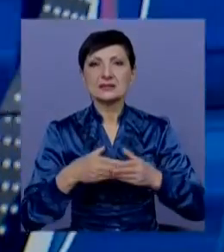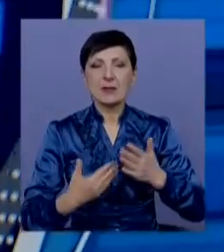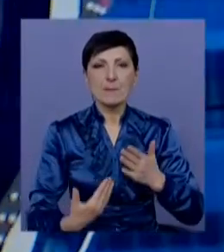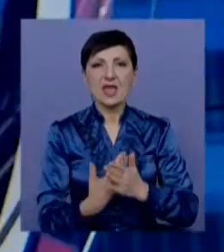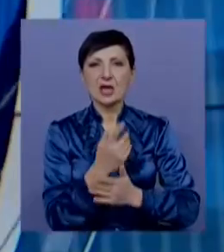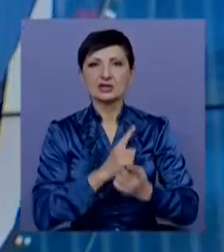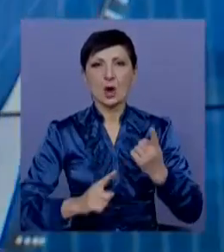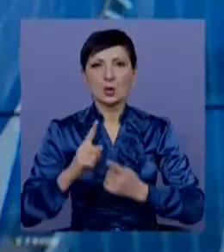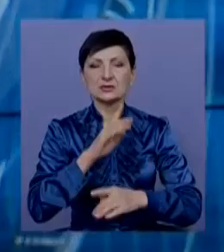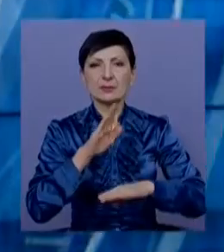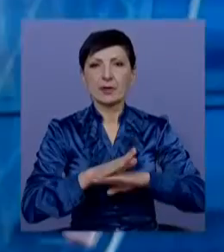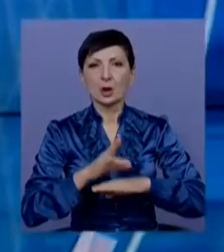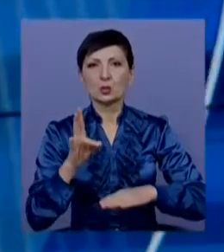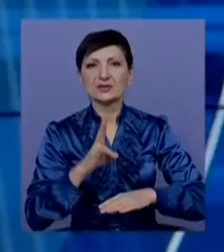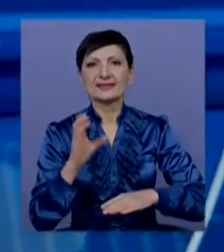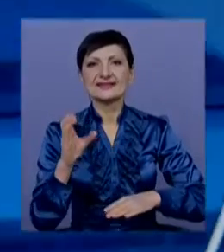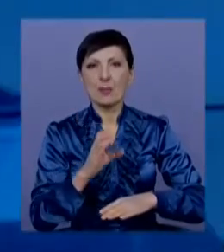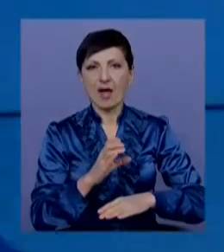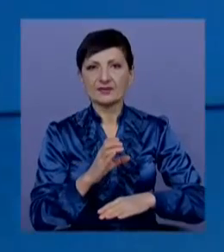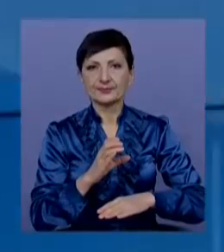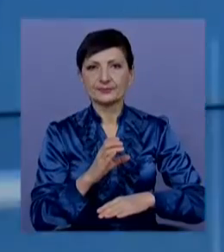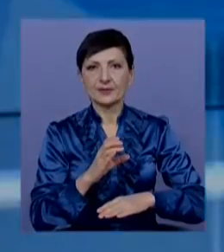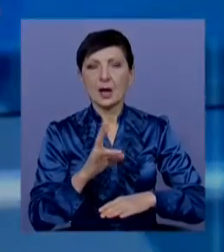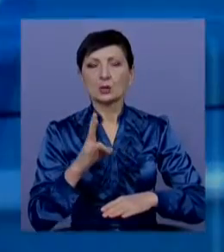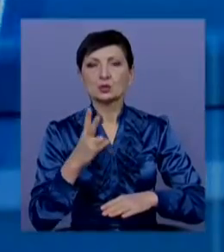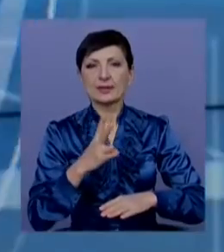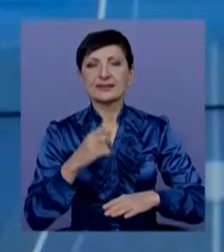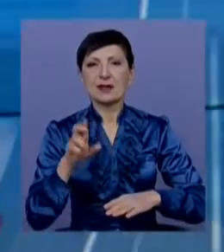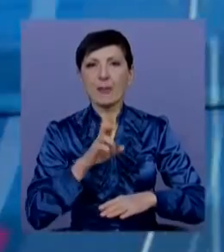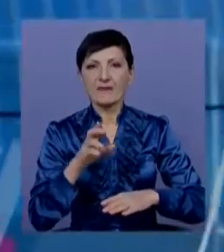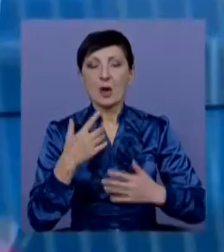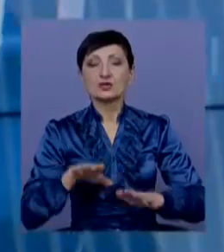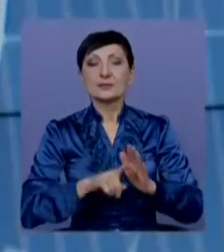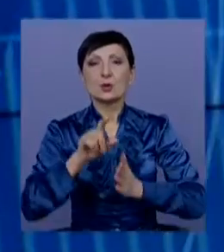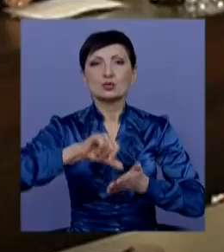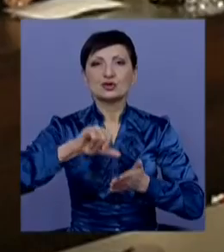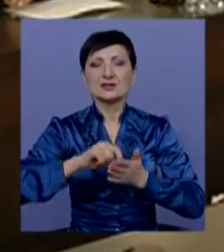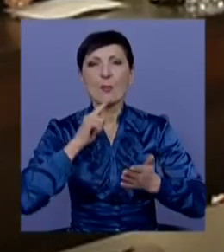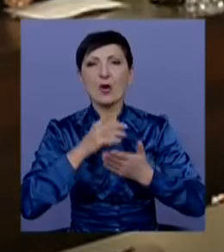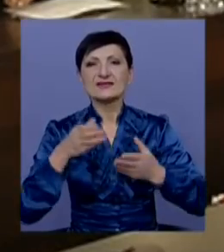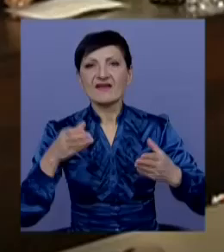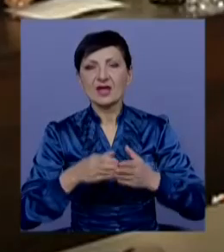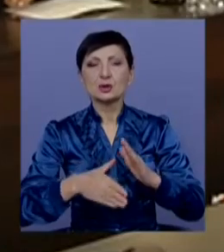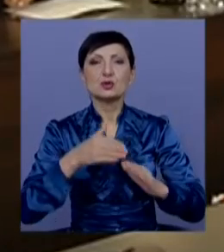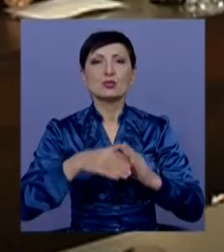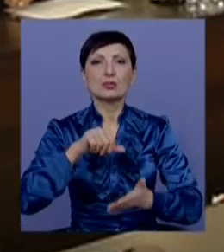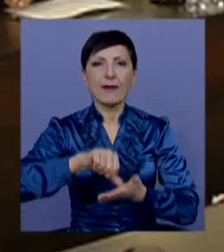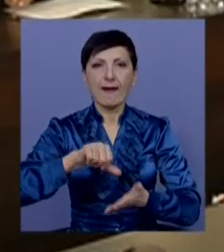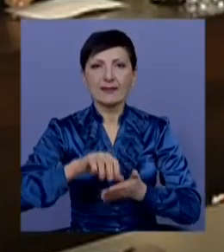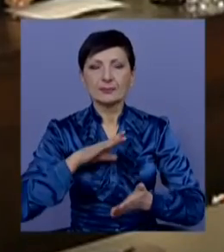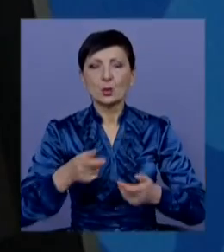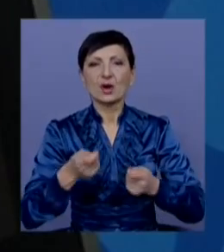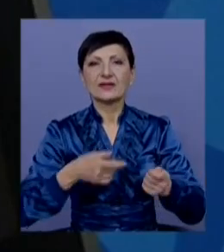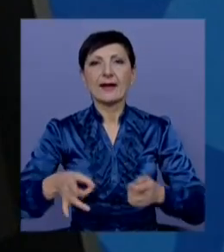перезагрузки, проводимой по поручению Нурсултана Назарбаева. В мероприятии приняли участие члены политсовета, депутаты, руководители районных